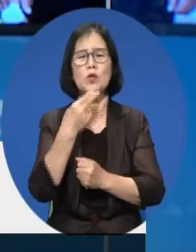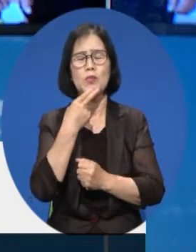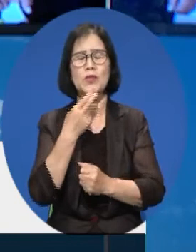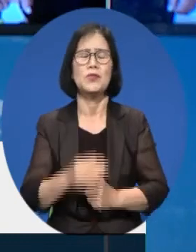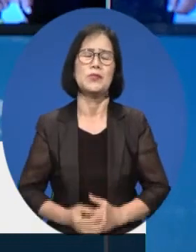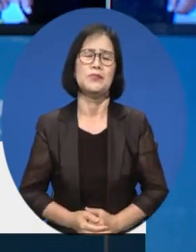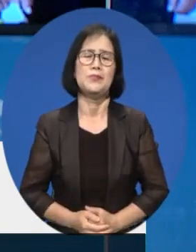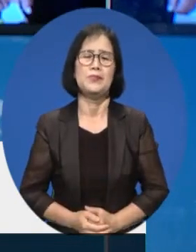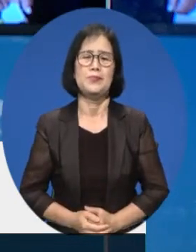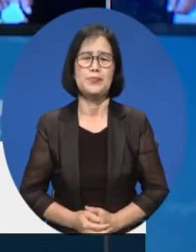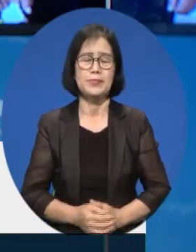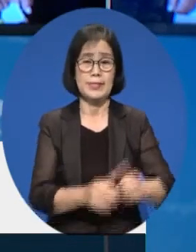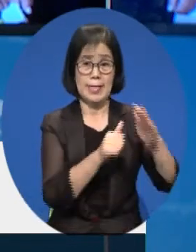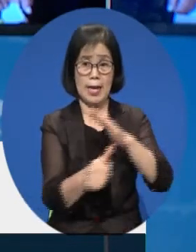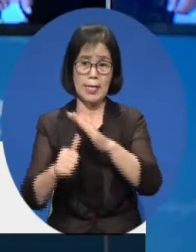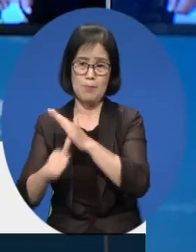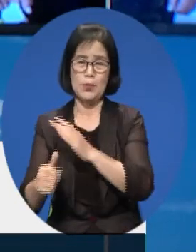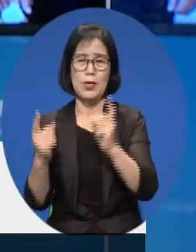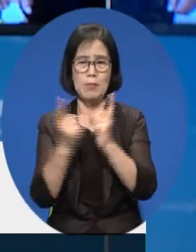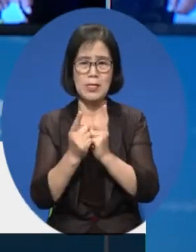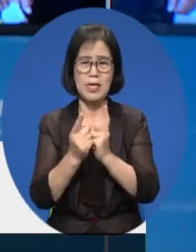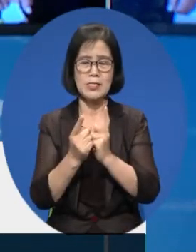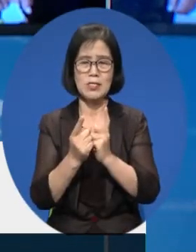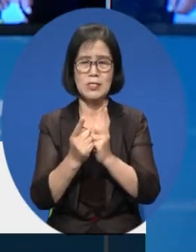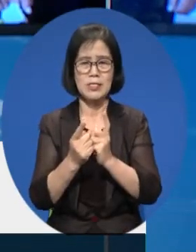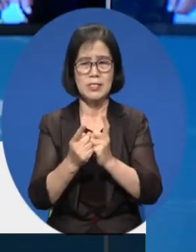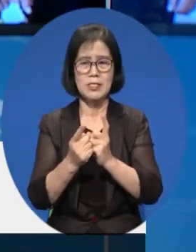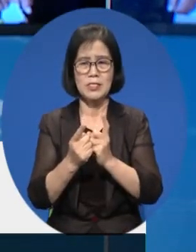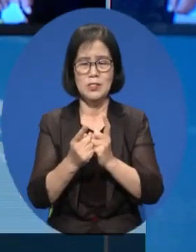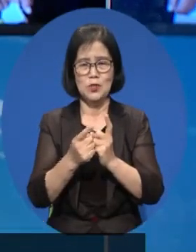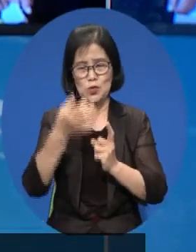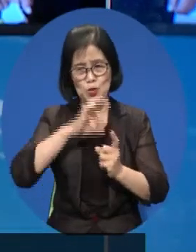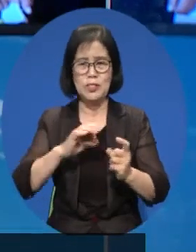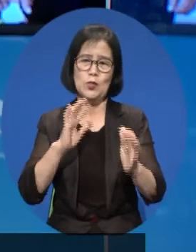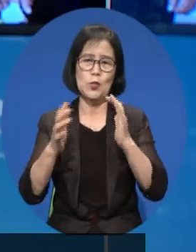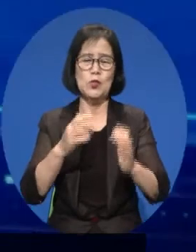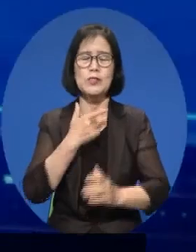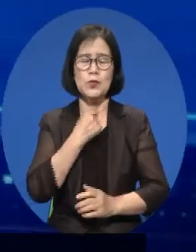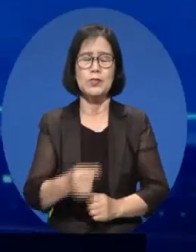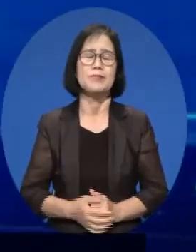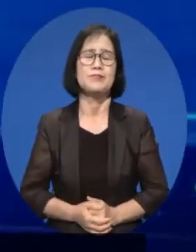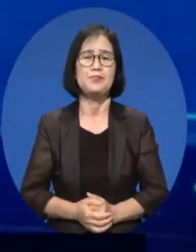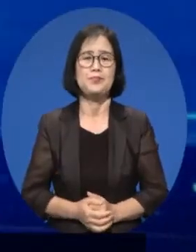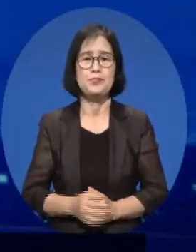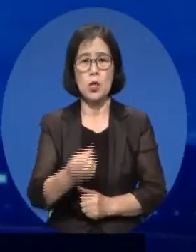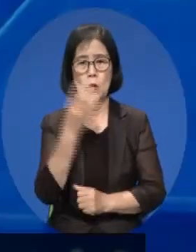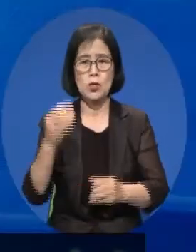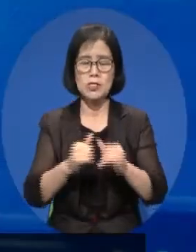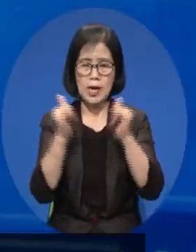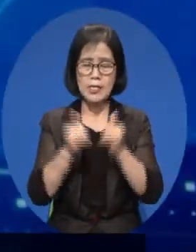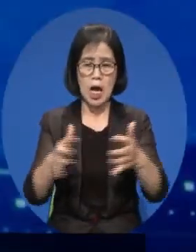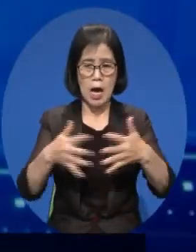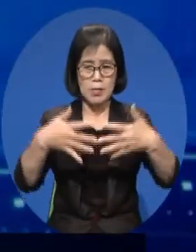되는데 두 당대표가 그런 논쟁을 좀 하지 않았으면 좋겠습니다. 알겠습니다. 언론계에서도 사회적 합의 기구를